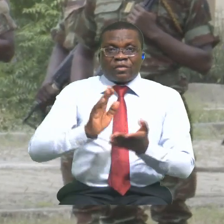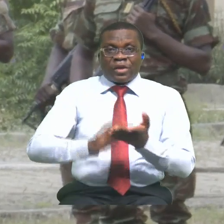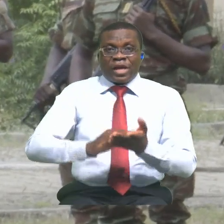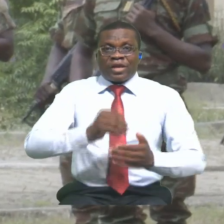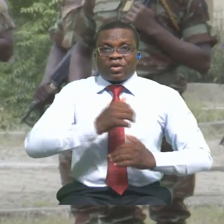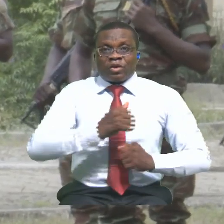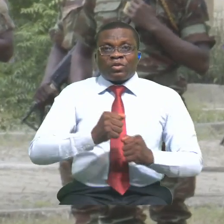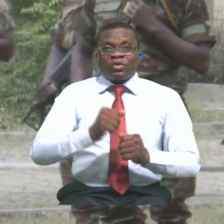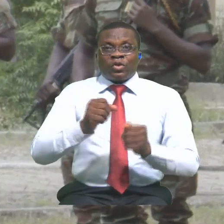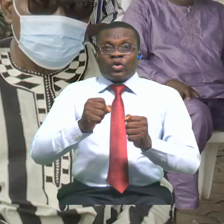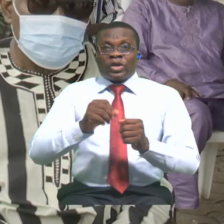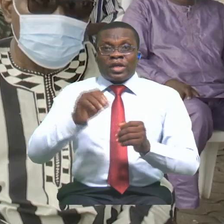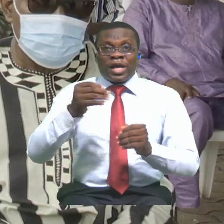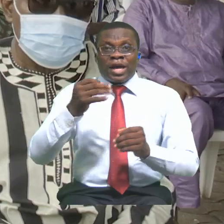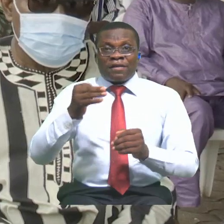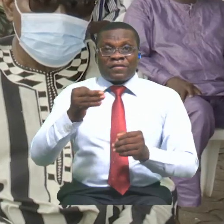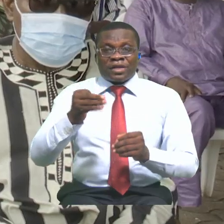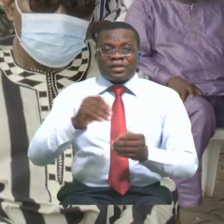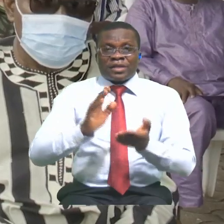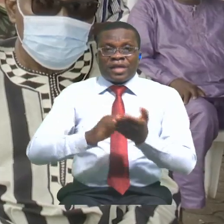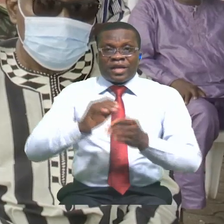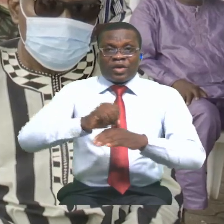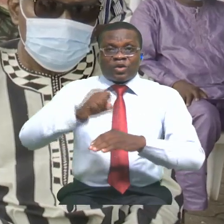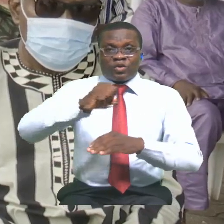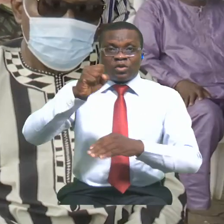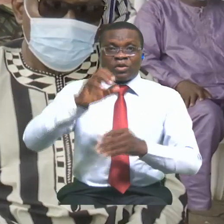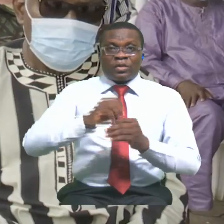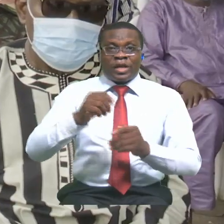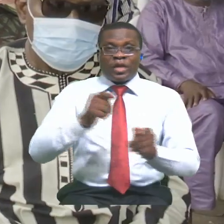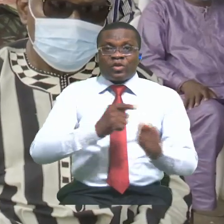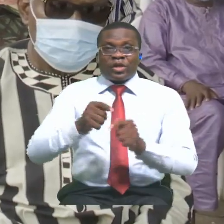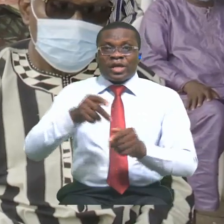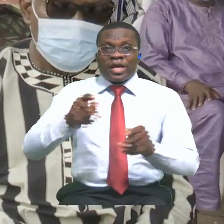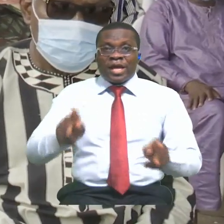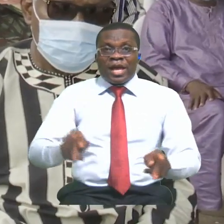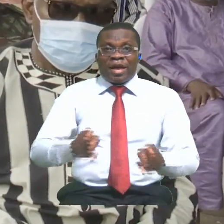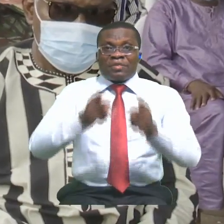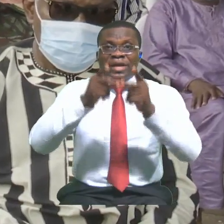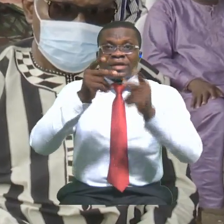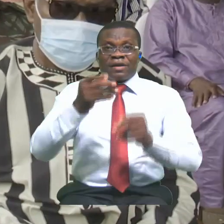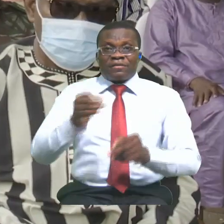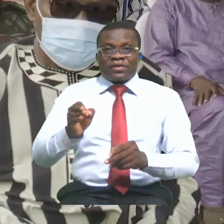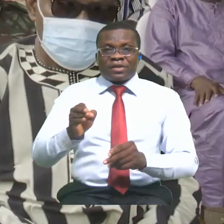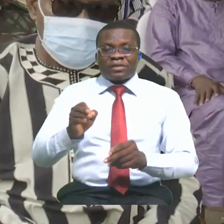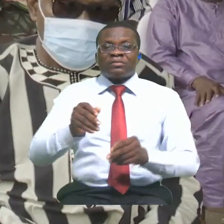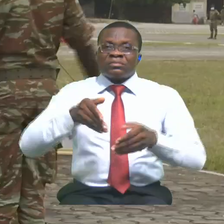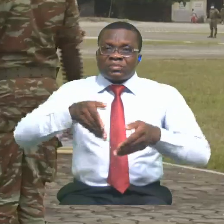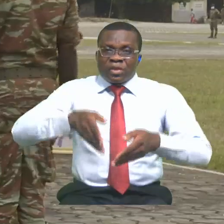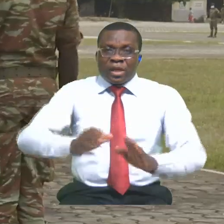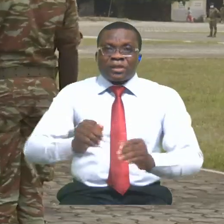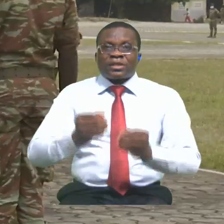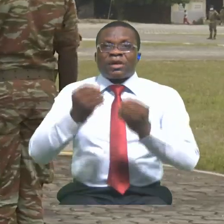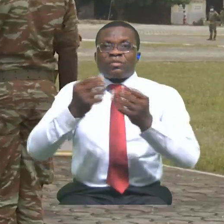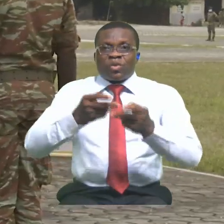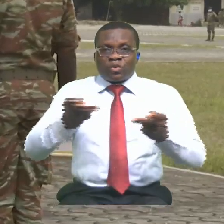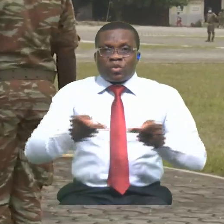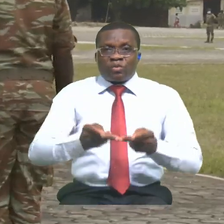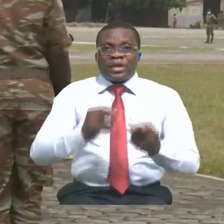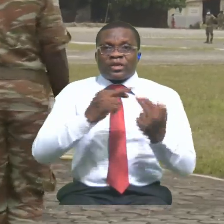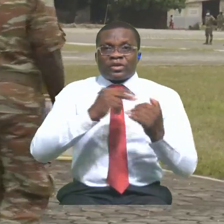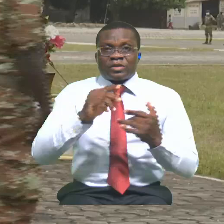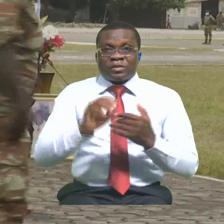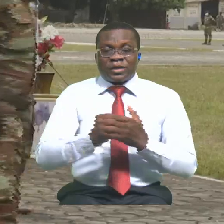militaire de Strasbourg et à l'école supérieure de guerre à Paris en France, il accéda à plusieurs postes de